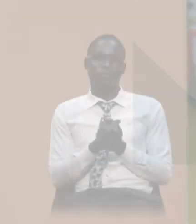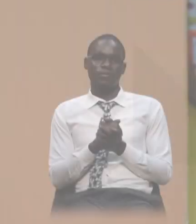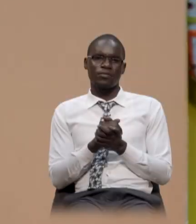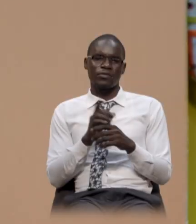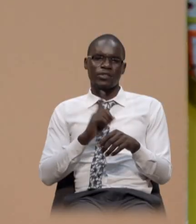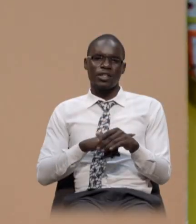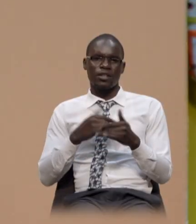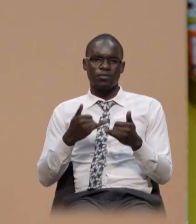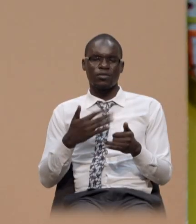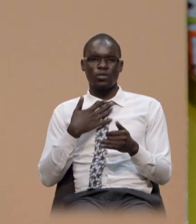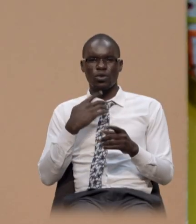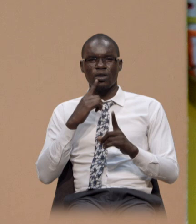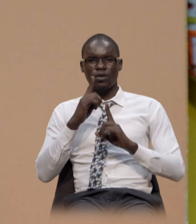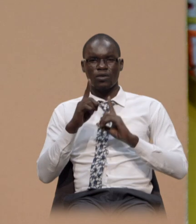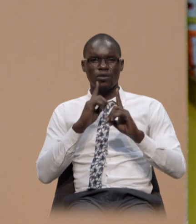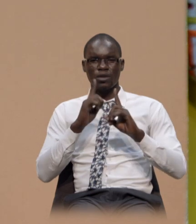huu. Tunaongelea